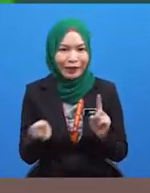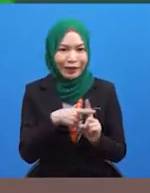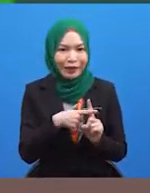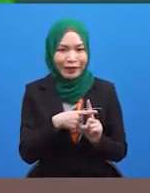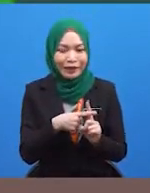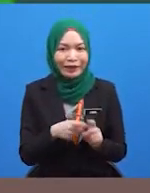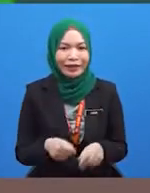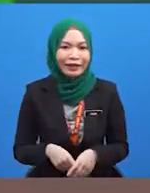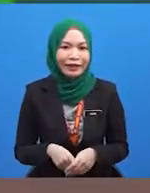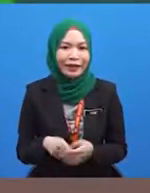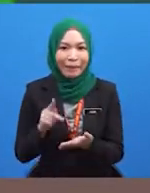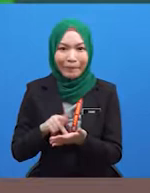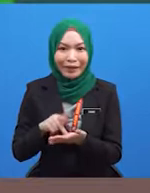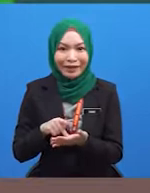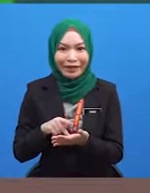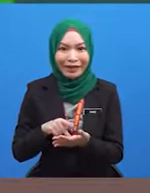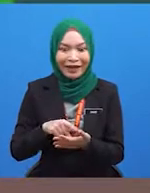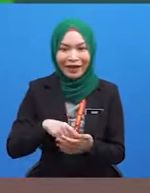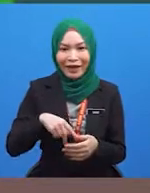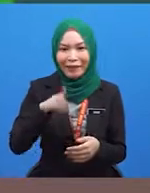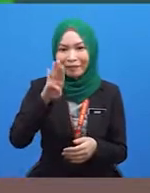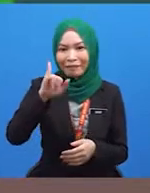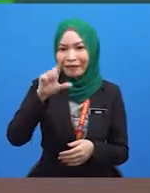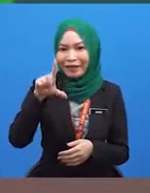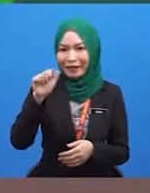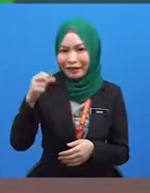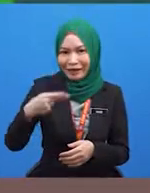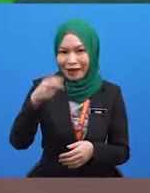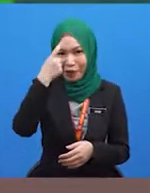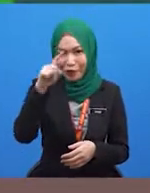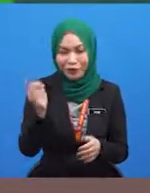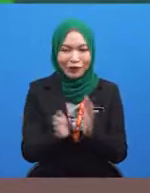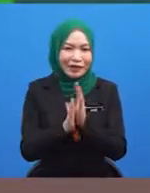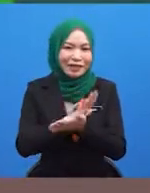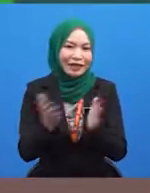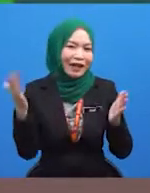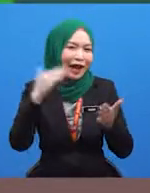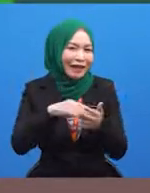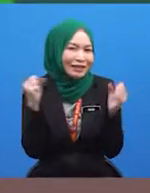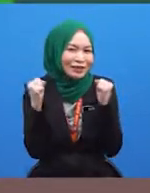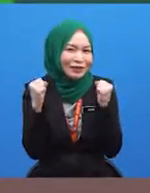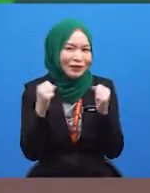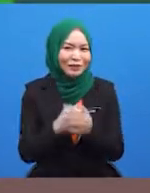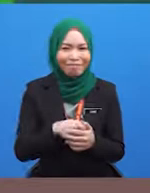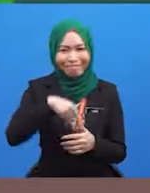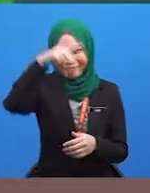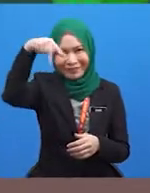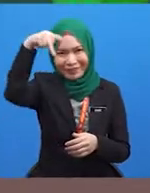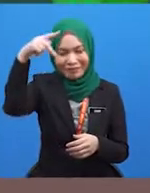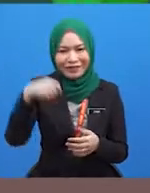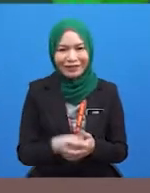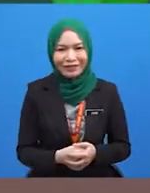untuk menjadikannya lebih sejuk. Wah, Cecilia dah ada dah sifat kreatif dan